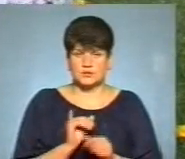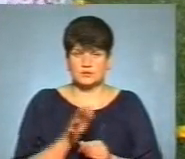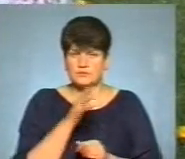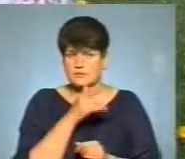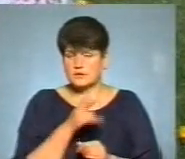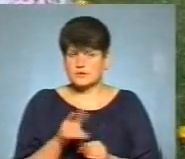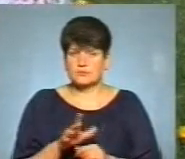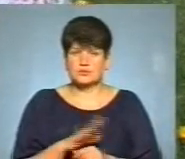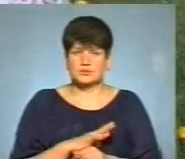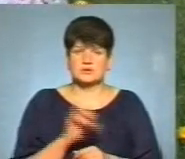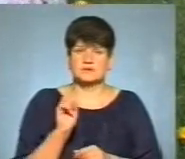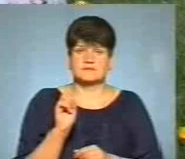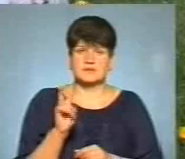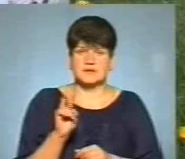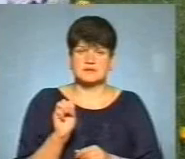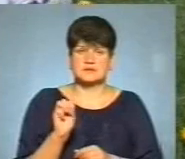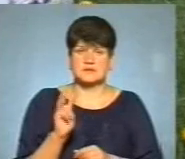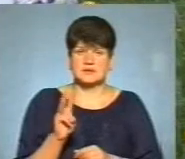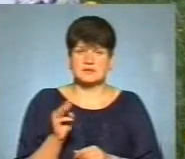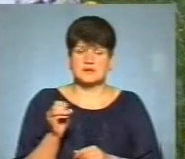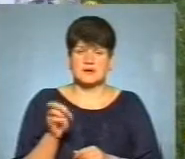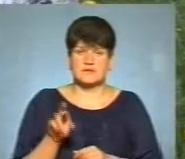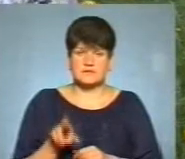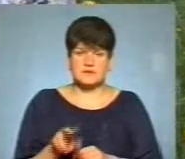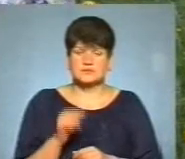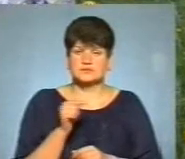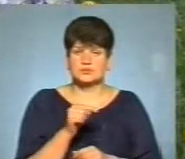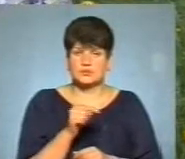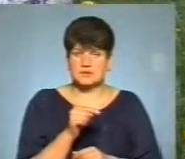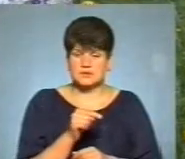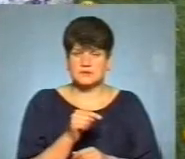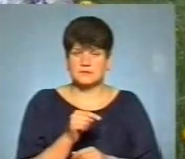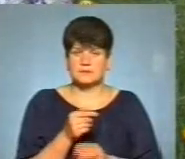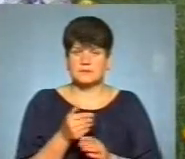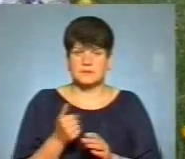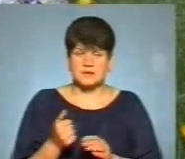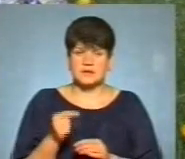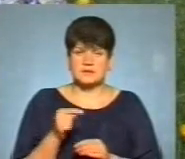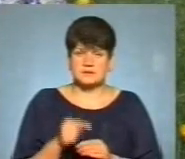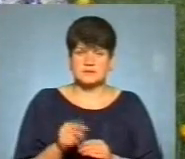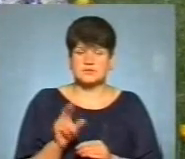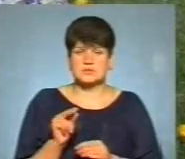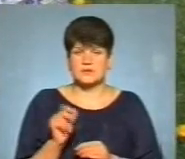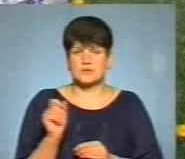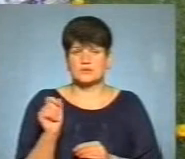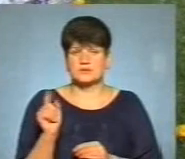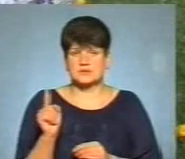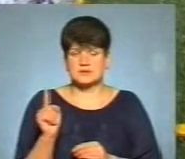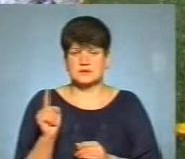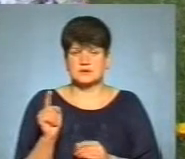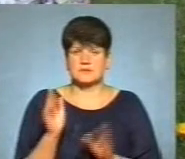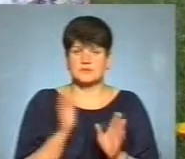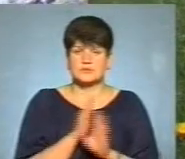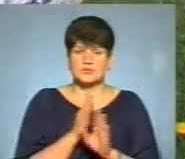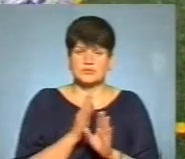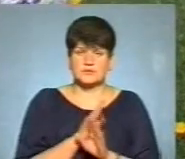було 12-13 травня, так пригадується. Тоді перед тим, десь числа 11-го, атмосфера достатньо таки